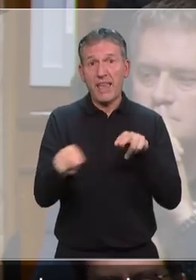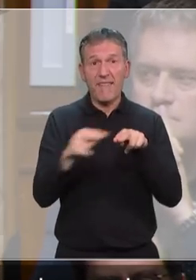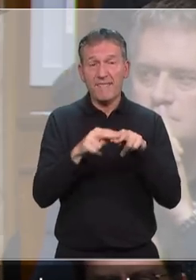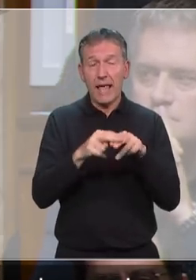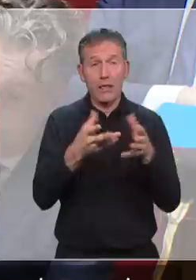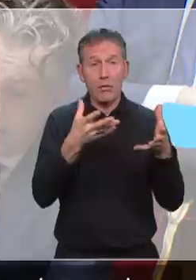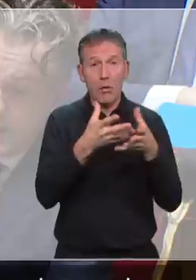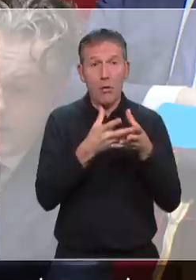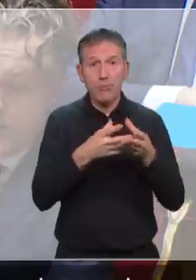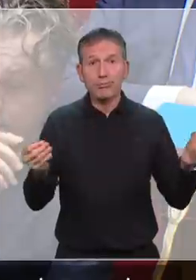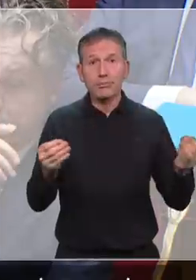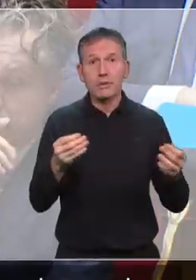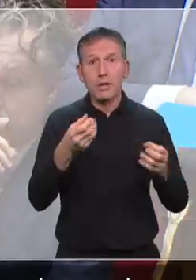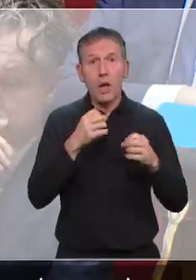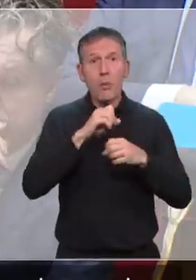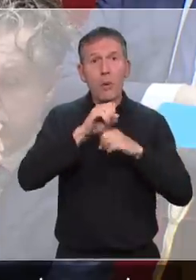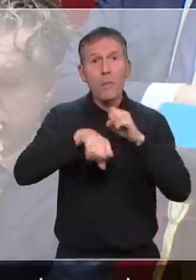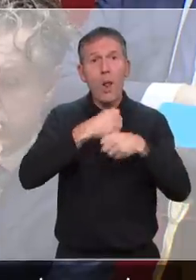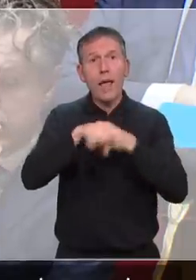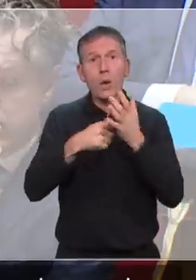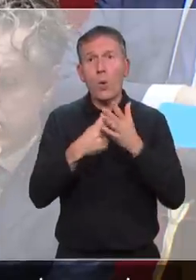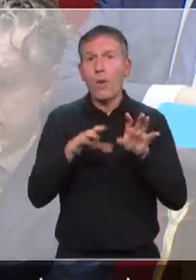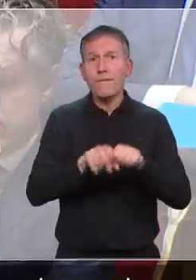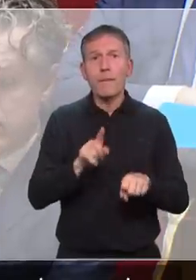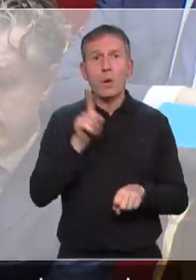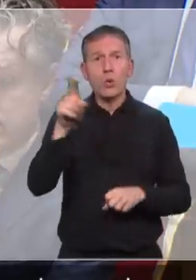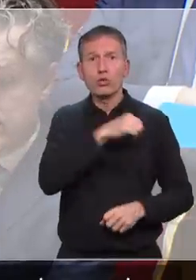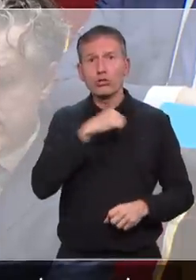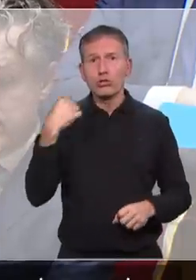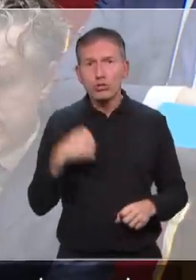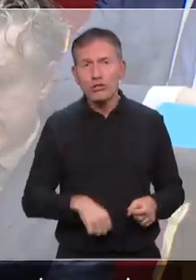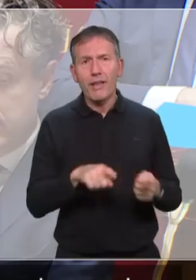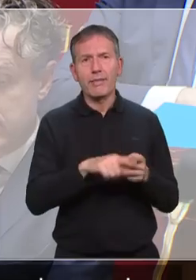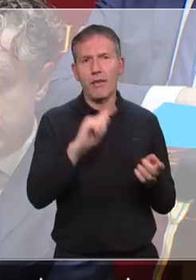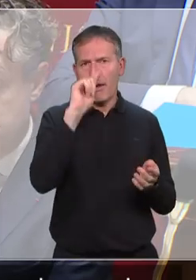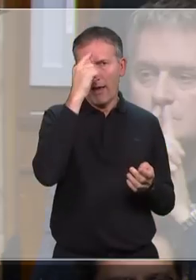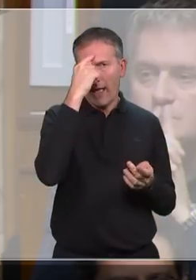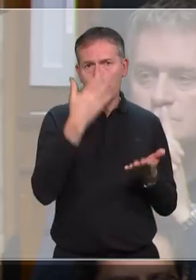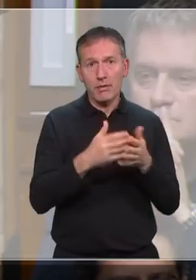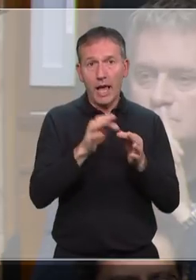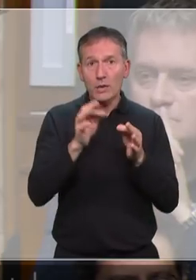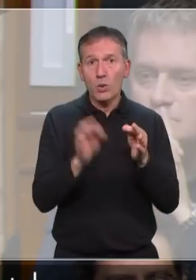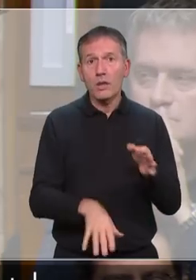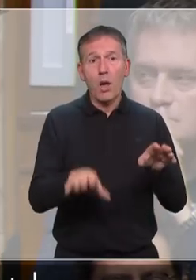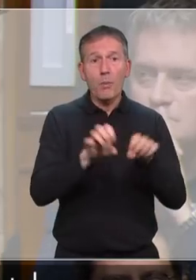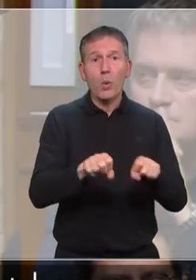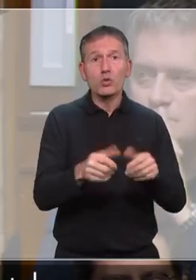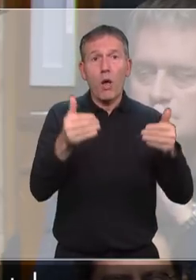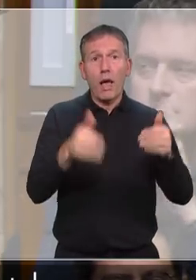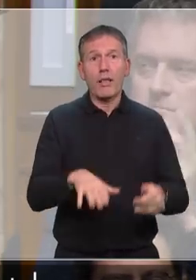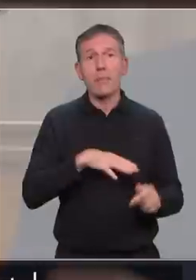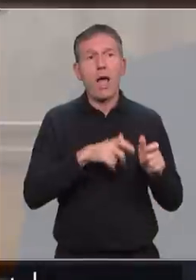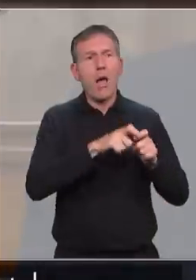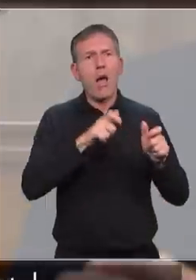qu'aujourd'hui, 80% des molécules pour faire ces médicaments sont produites en Chine et en Inde. La vérité, c'est que les productions s'arrêtent parce que les